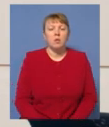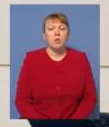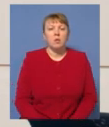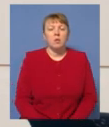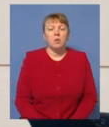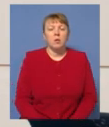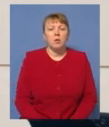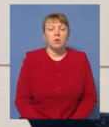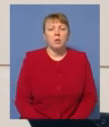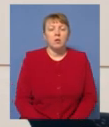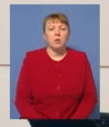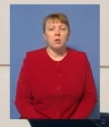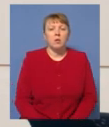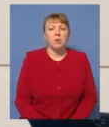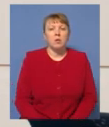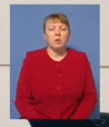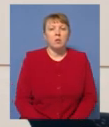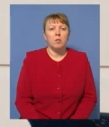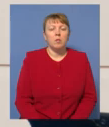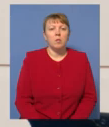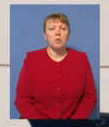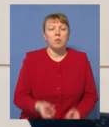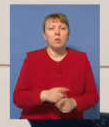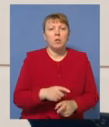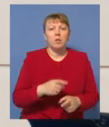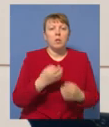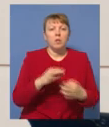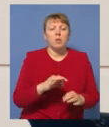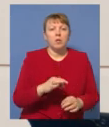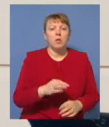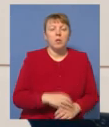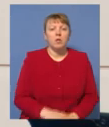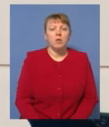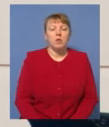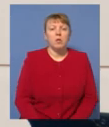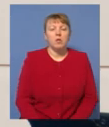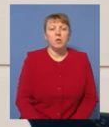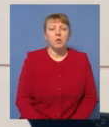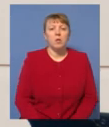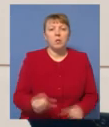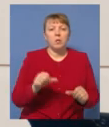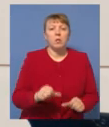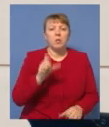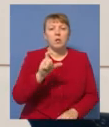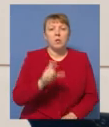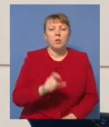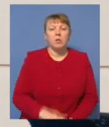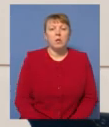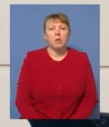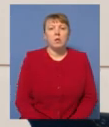Да, эти изменения позволят в целом защитить конституционные права наших граждан, не